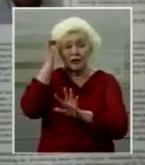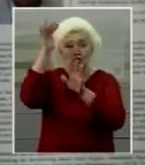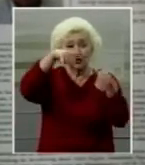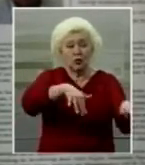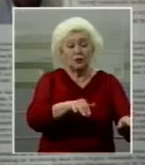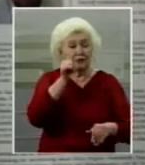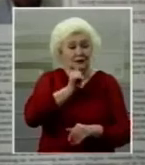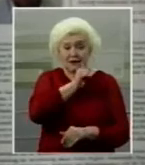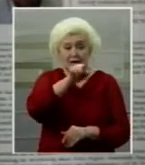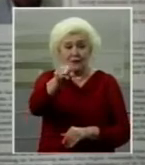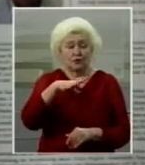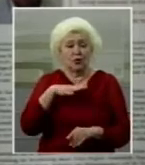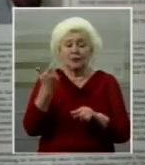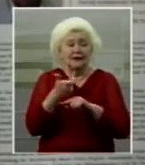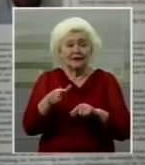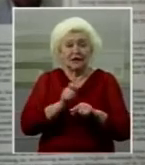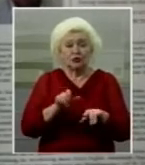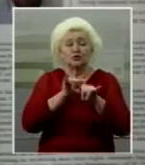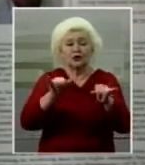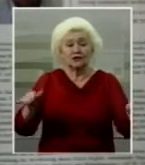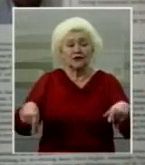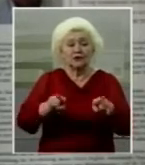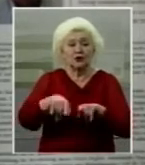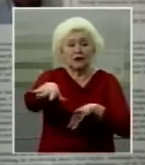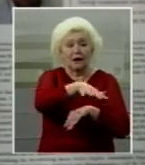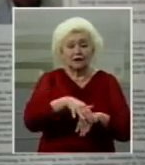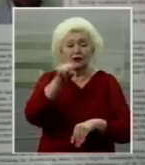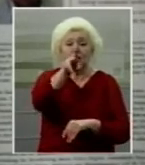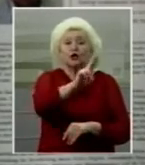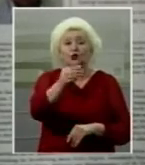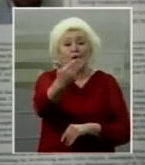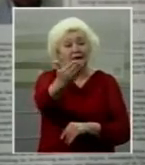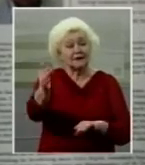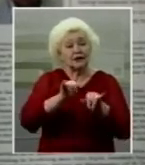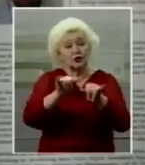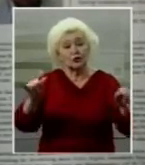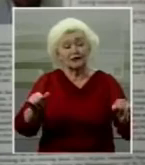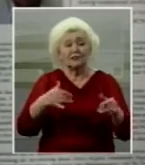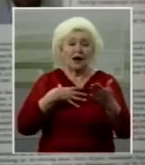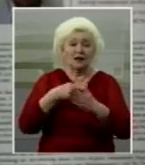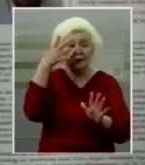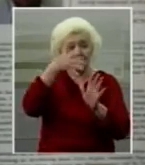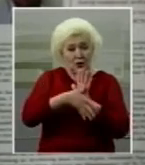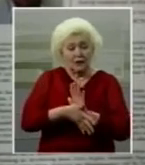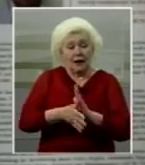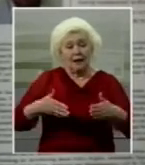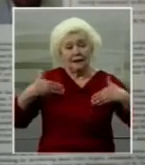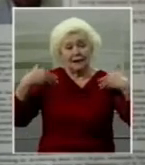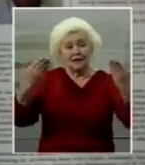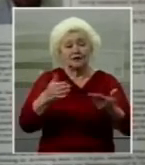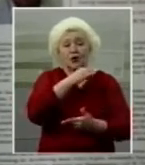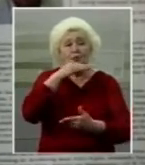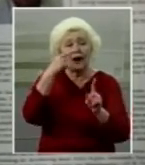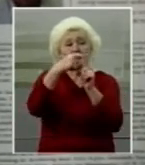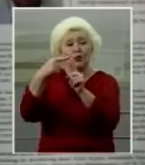не секрет, воно було не дуже розвинуте як територія, і одним, хто її розвивав, освоював, ну і надихнув багато чого